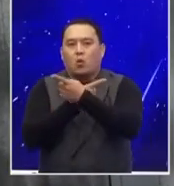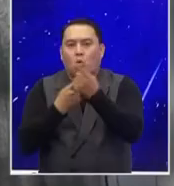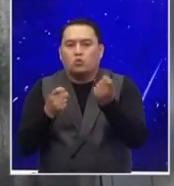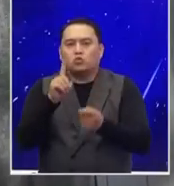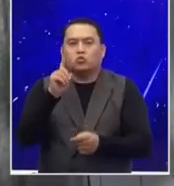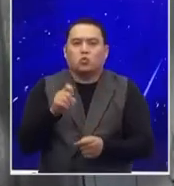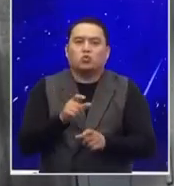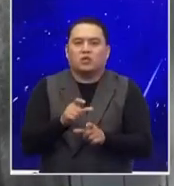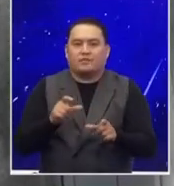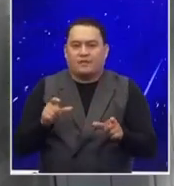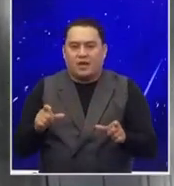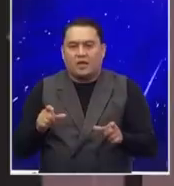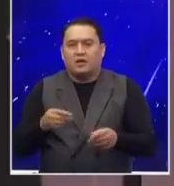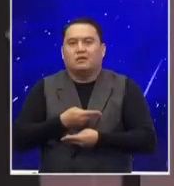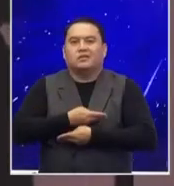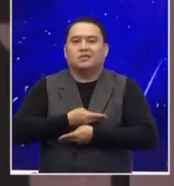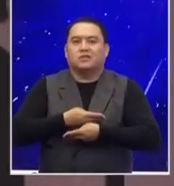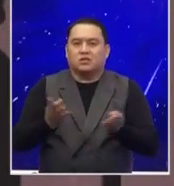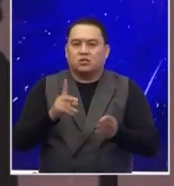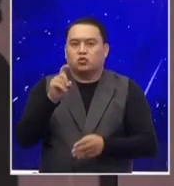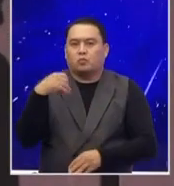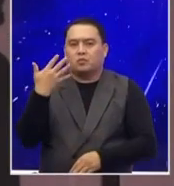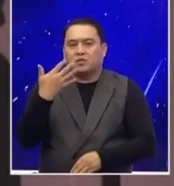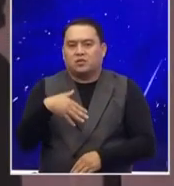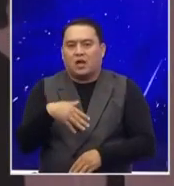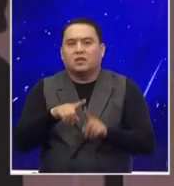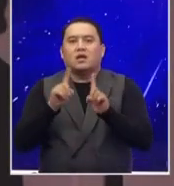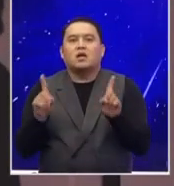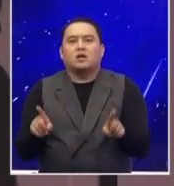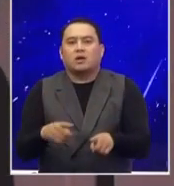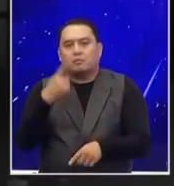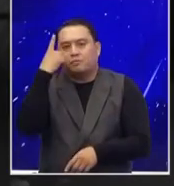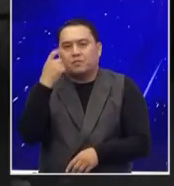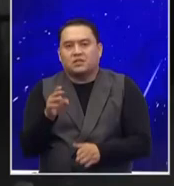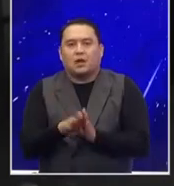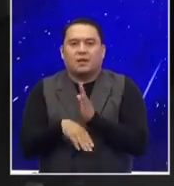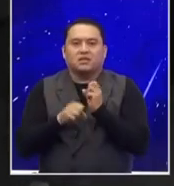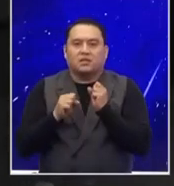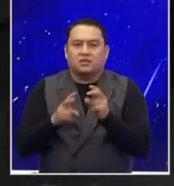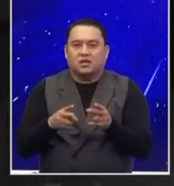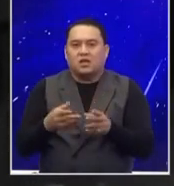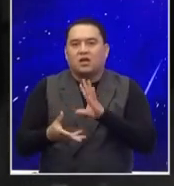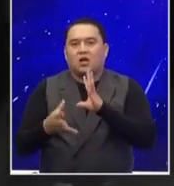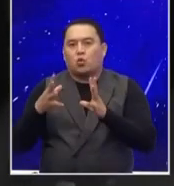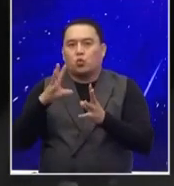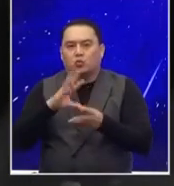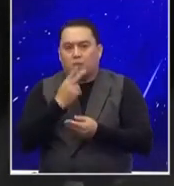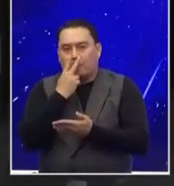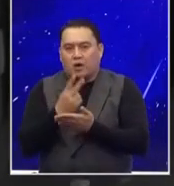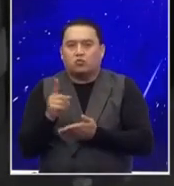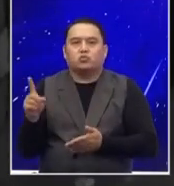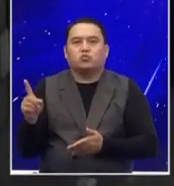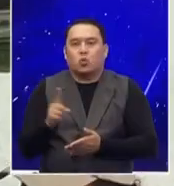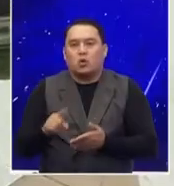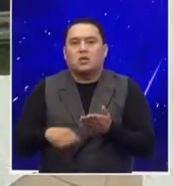около 100 жителей района и раздали около 150 листовок по пожарной безопасности. Результаты анализа показывают,